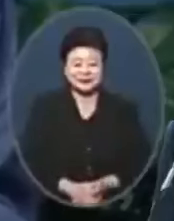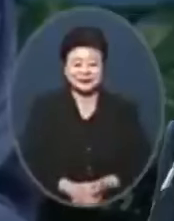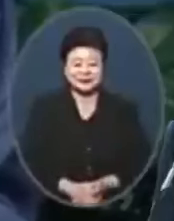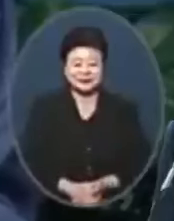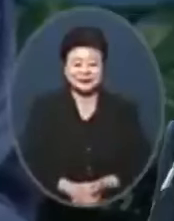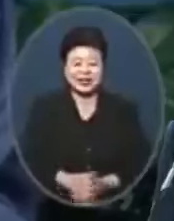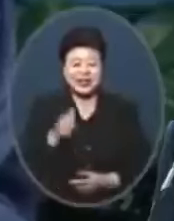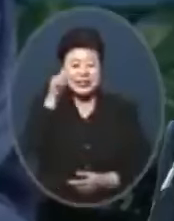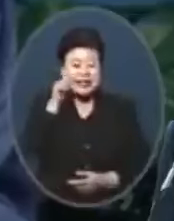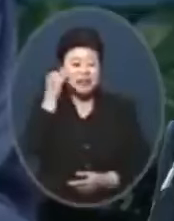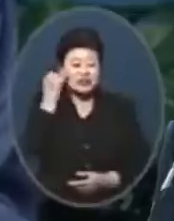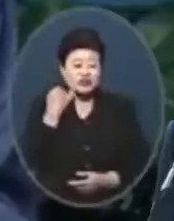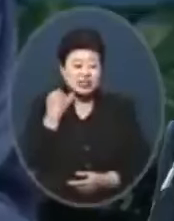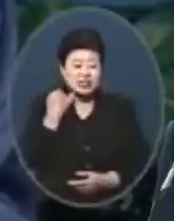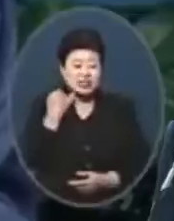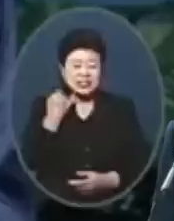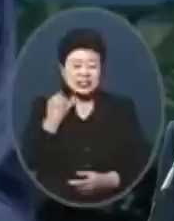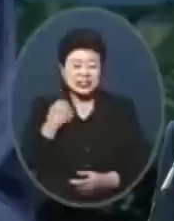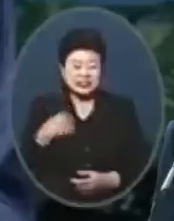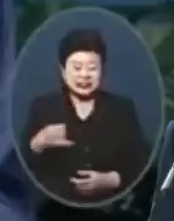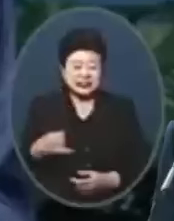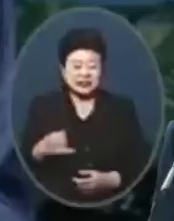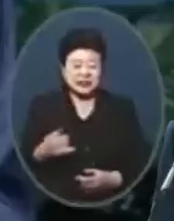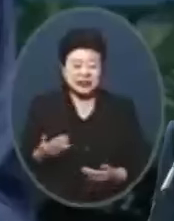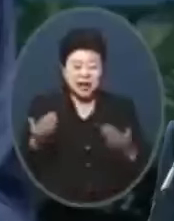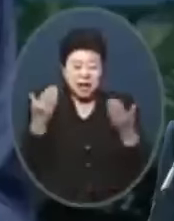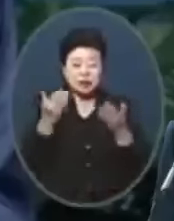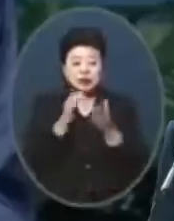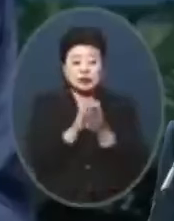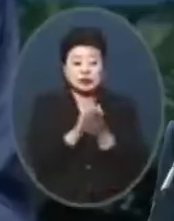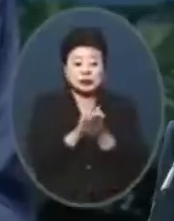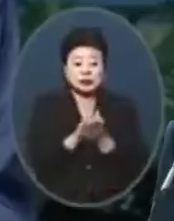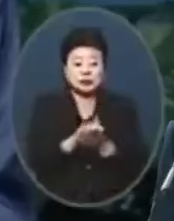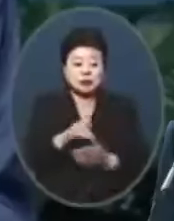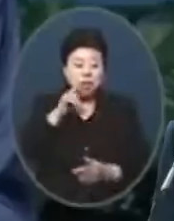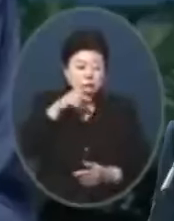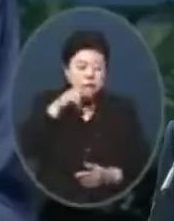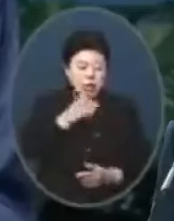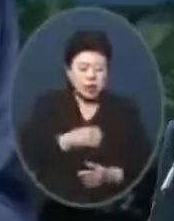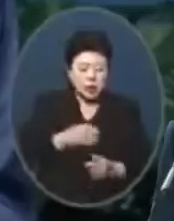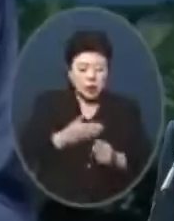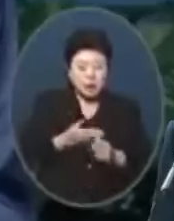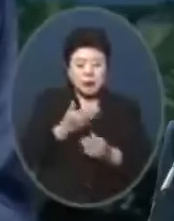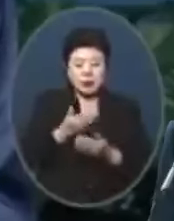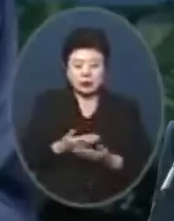사춘기의 아들, 딸들이 학교에서 친구들의 놀림과 괴로움을 당하면